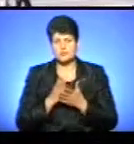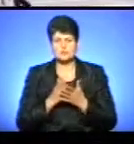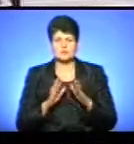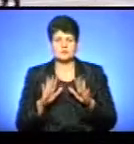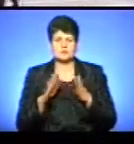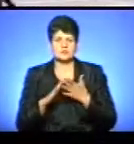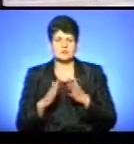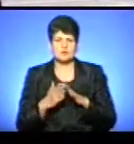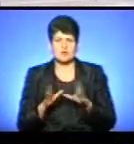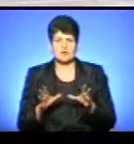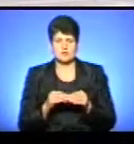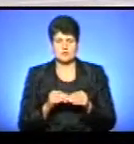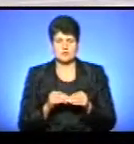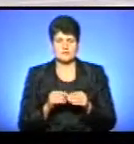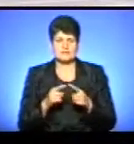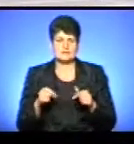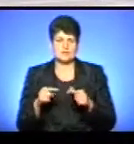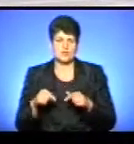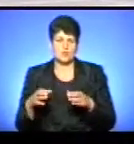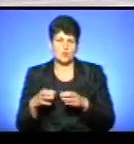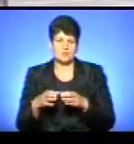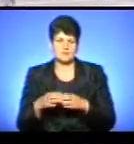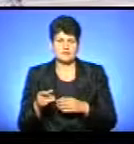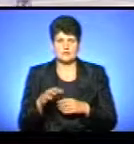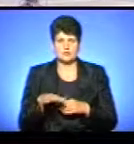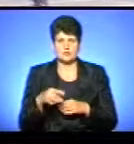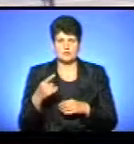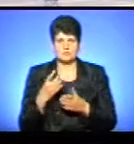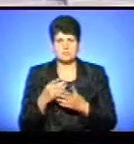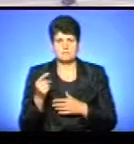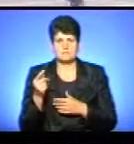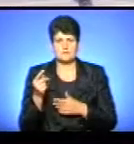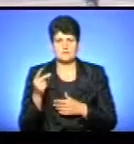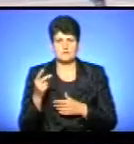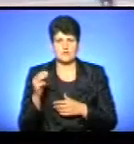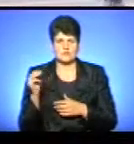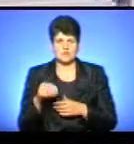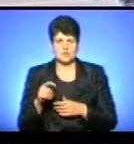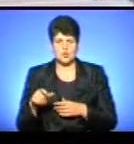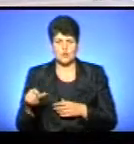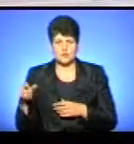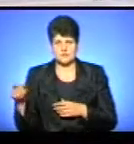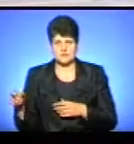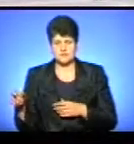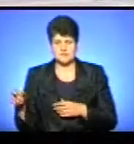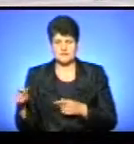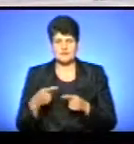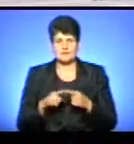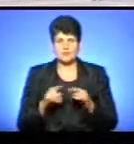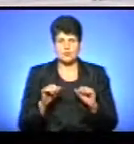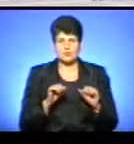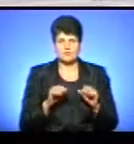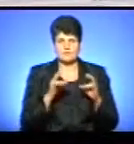надзвичайних ситуацій разом з структурними підрозділами на території області налічується майже 1500 осіб. Це і